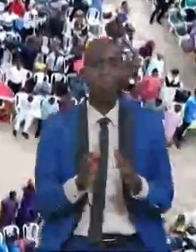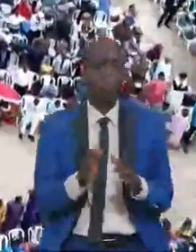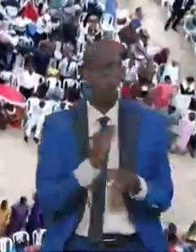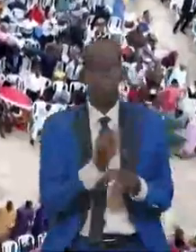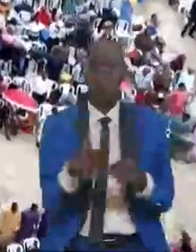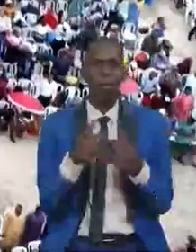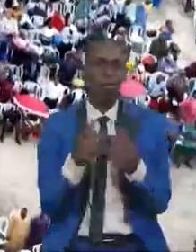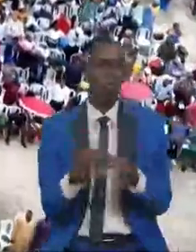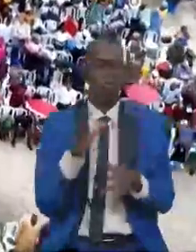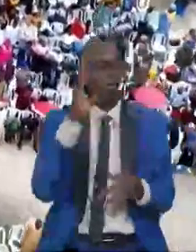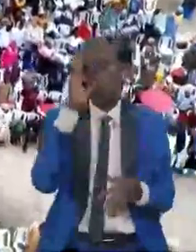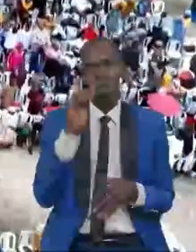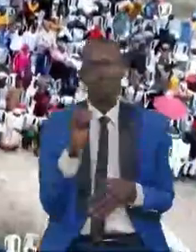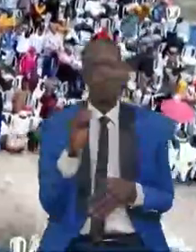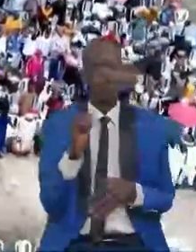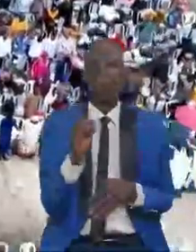Ne permet pas un homme